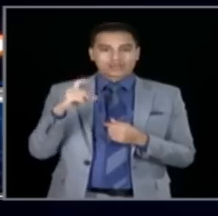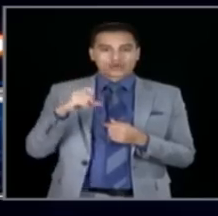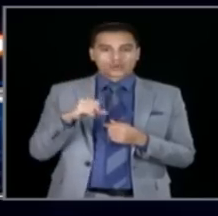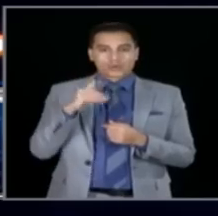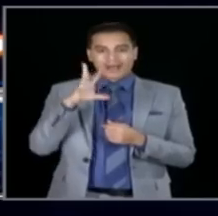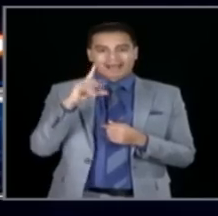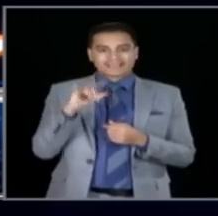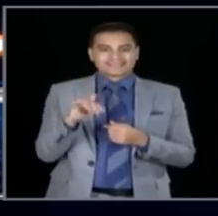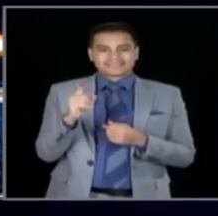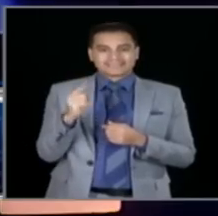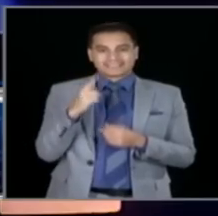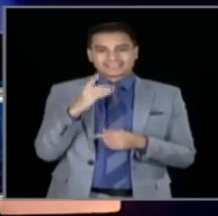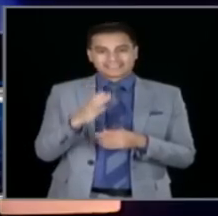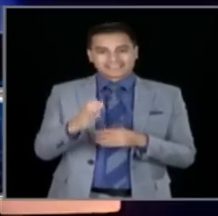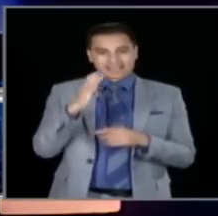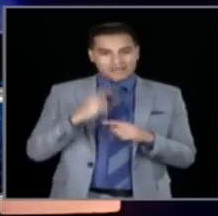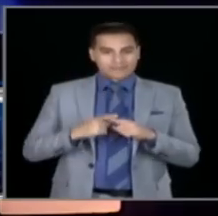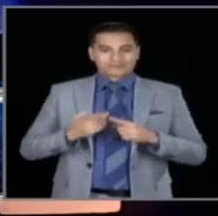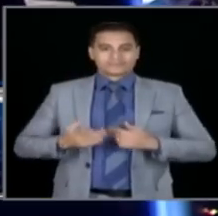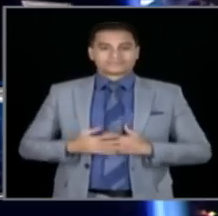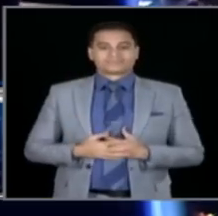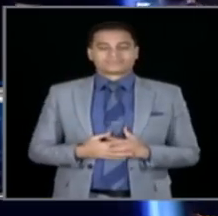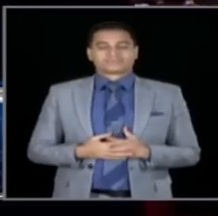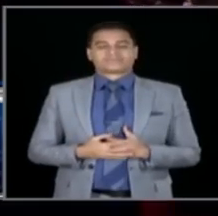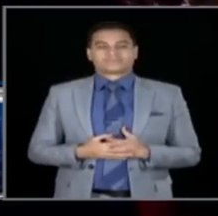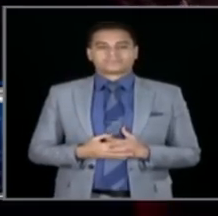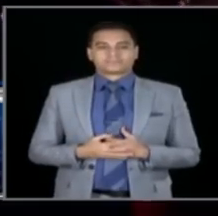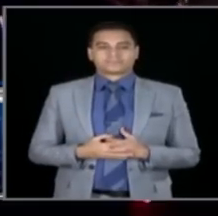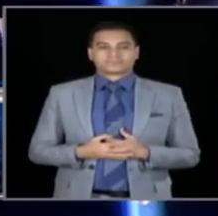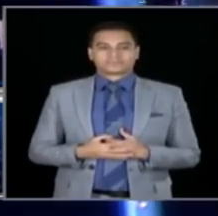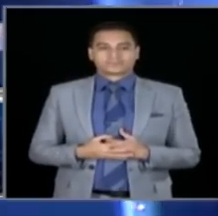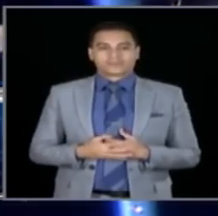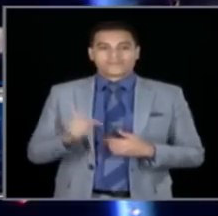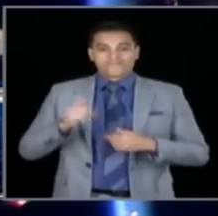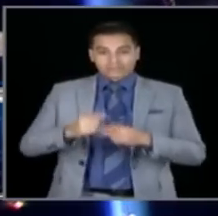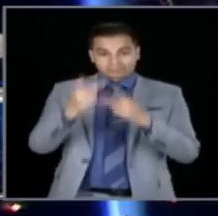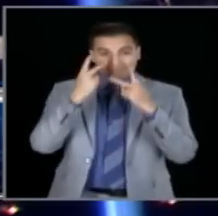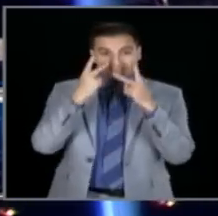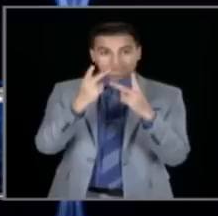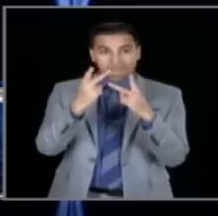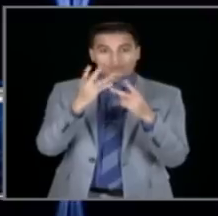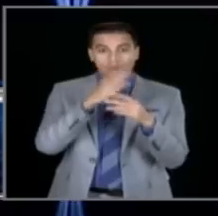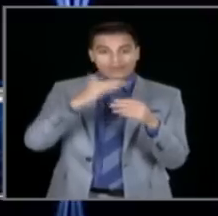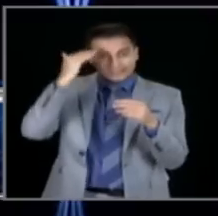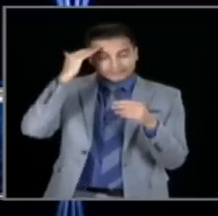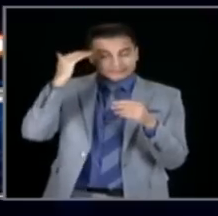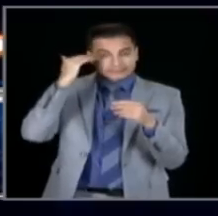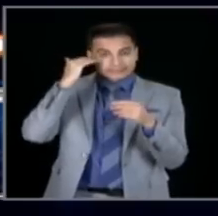يا هدير، إجابة خاطئة. في دراسة بتقول إن نساء